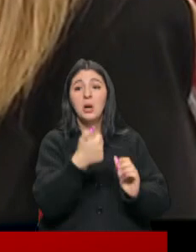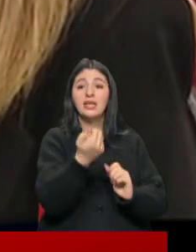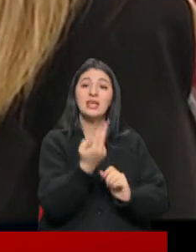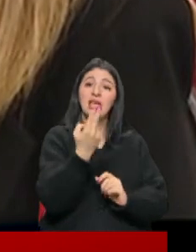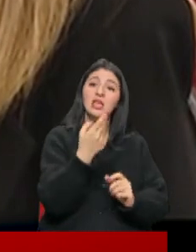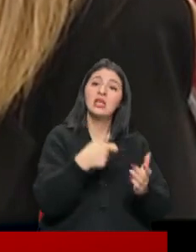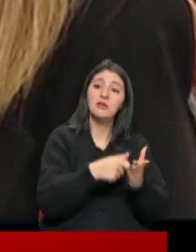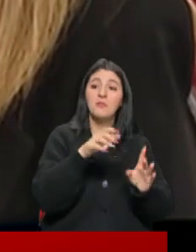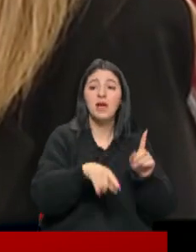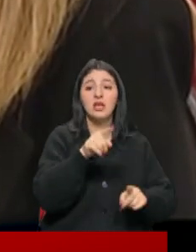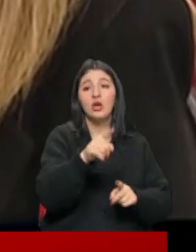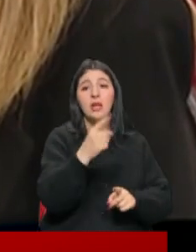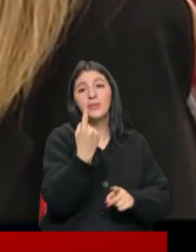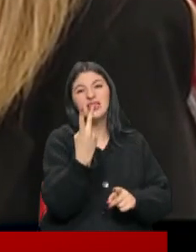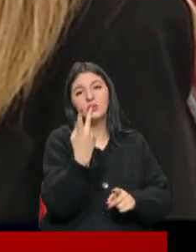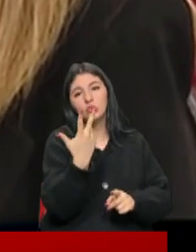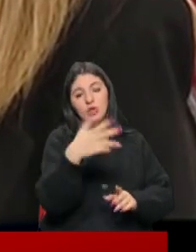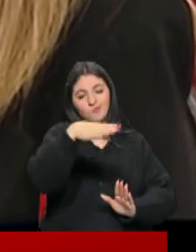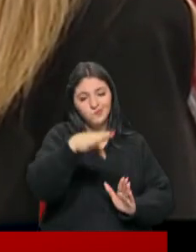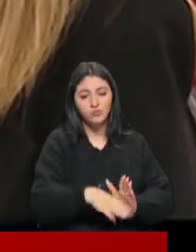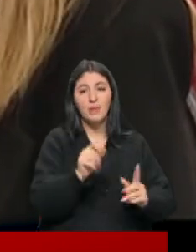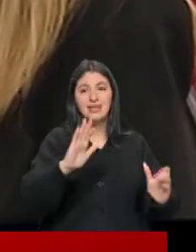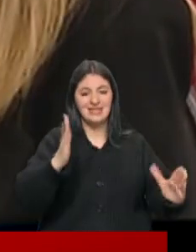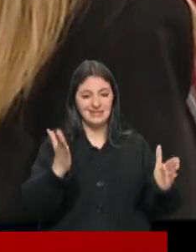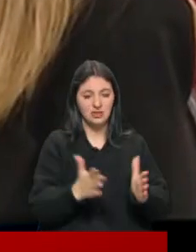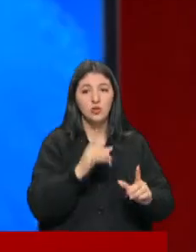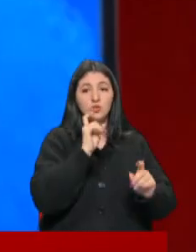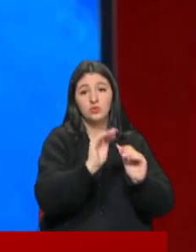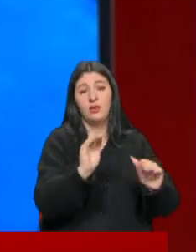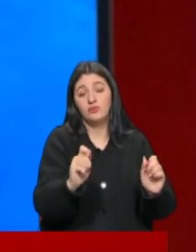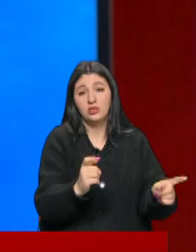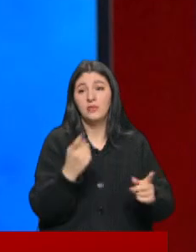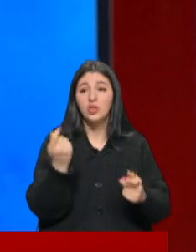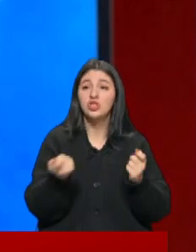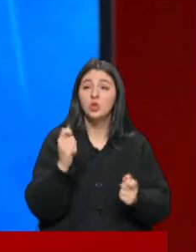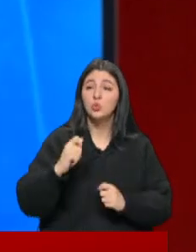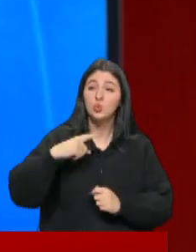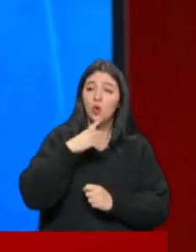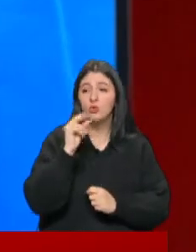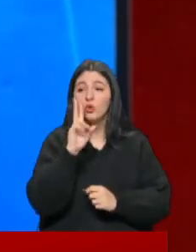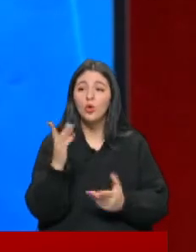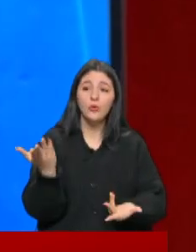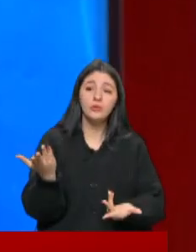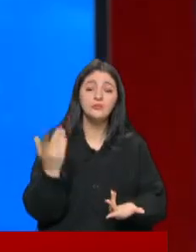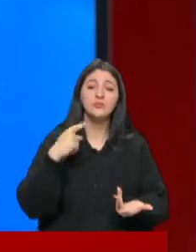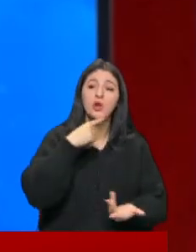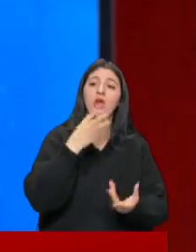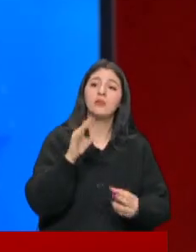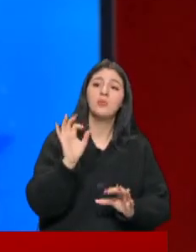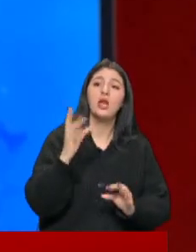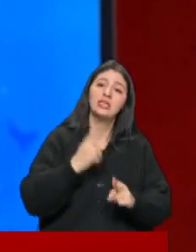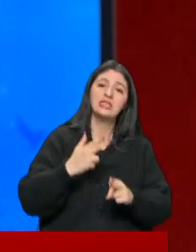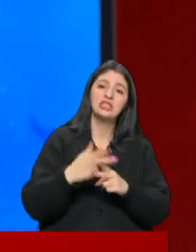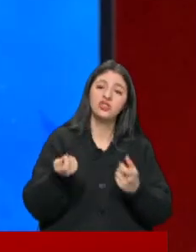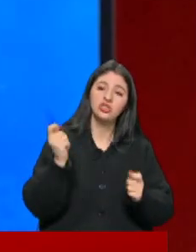isim, 7 isim, bazen de onları 1'e, 2'ye, 3'e indirerek daha küçülterek soracaksınız. Tabii işlerinin zor olduğunu da görüyorum. Zor olmasa daha böyle